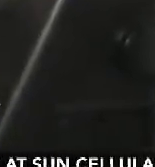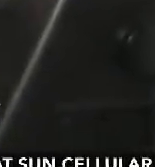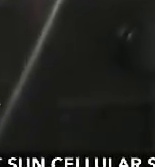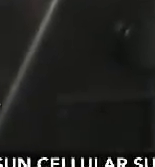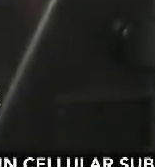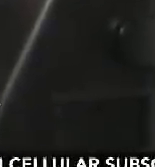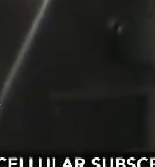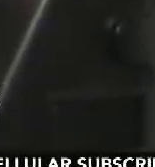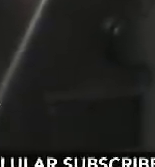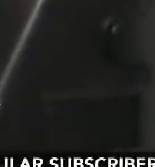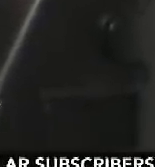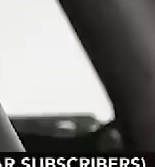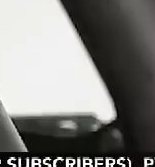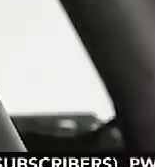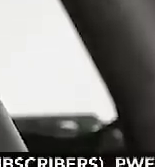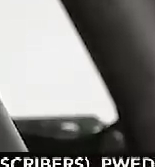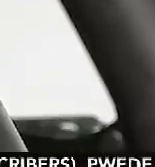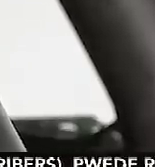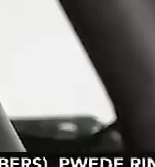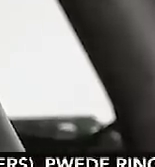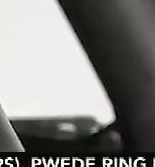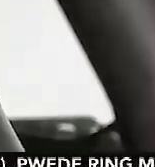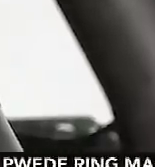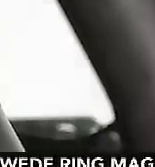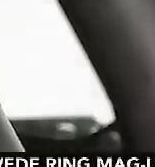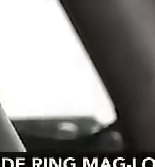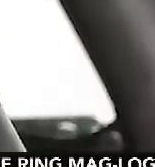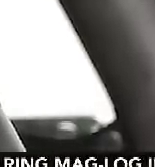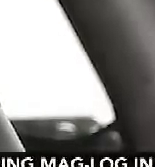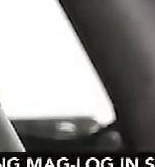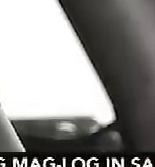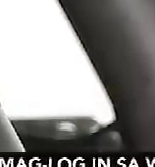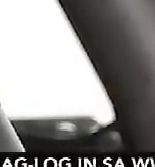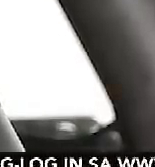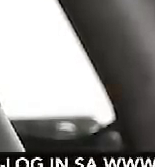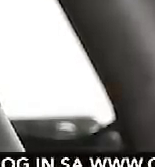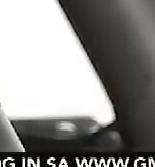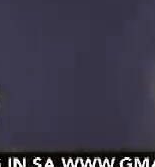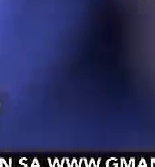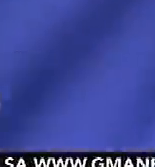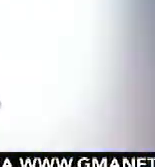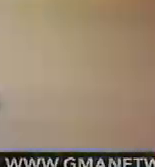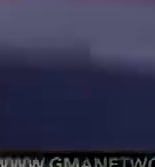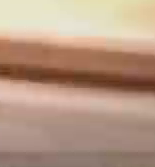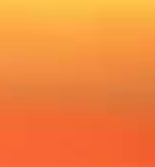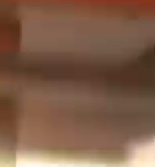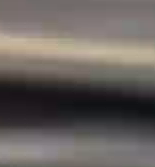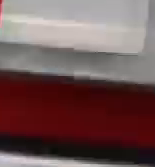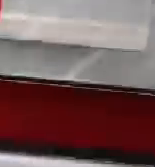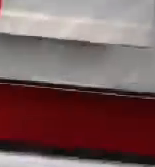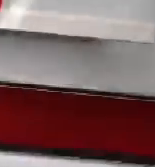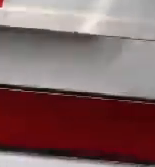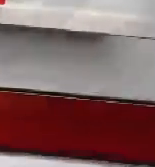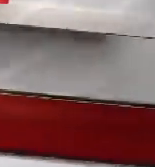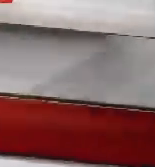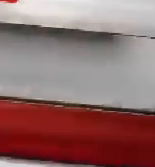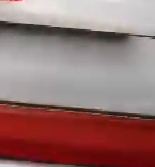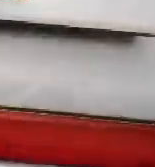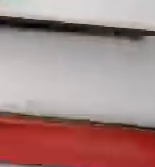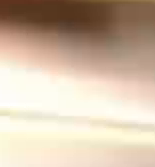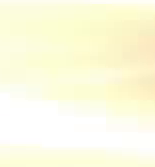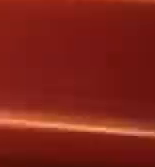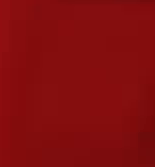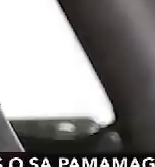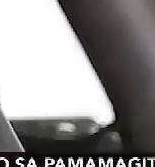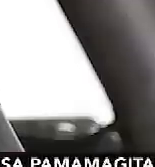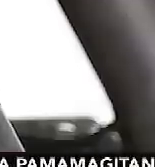Abad, patuloy na tumataas ang presyo ng langis dahil sa ban ng European Commission sa pag-import ng langis galing Russia at sa pagbili ng Amerika